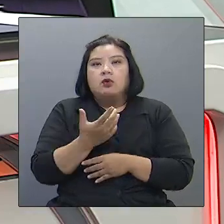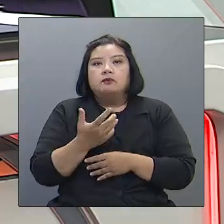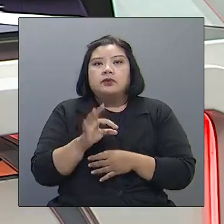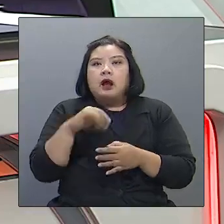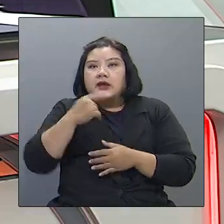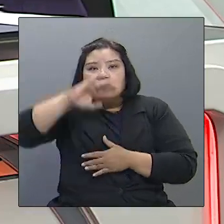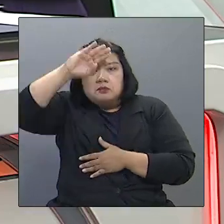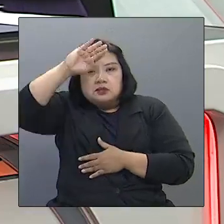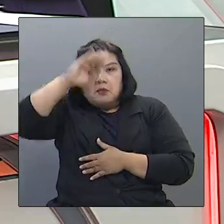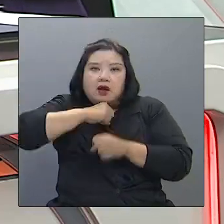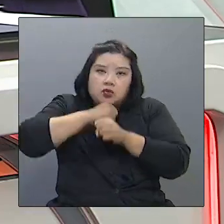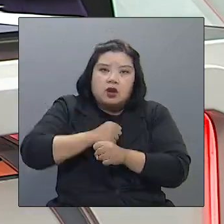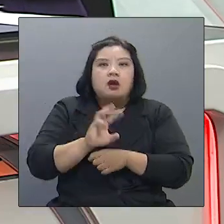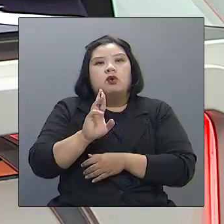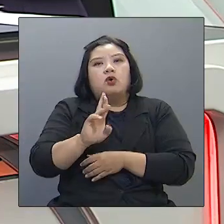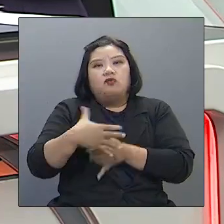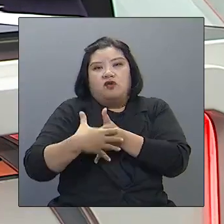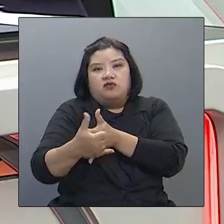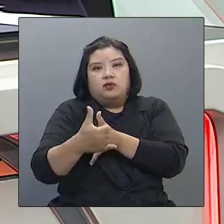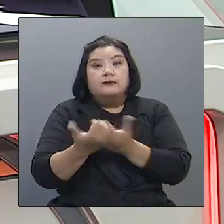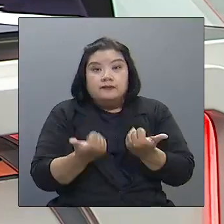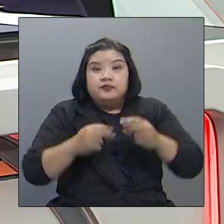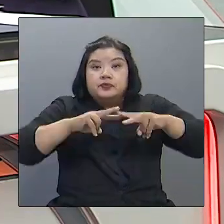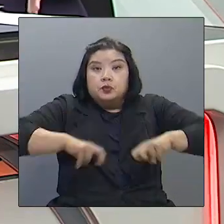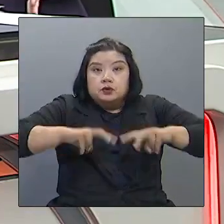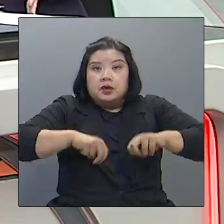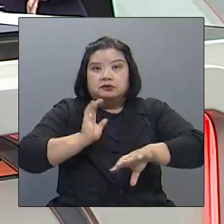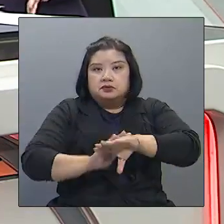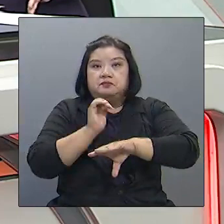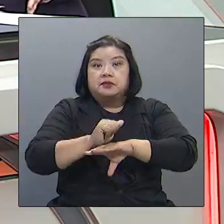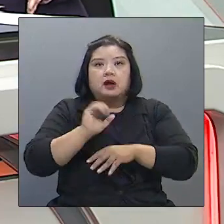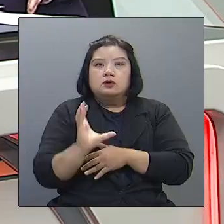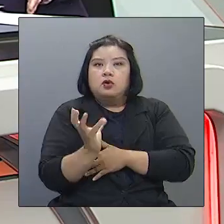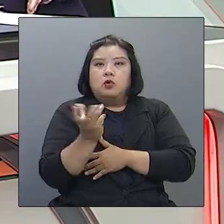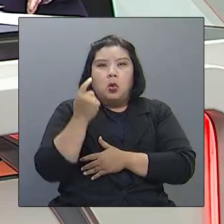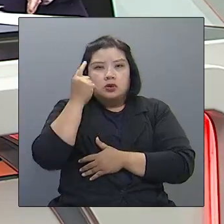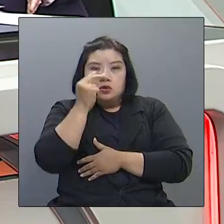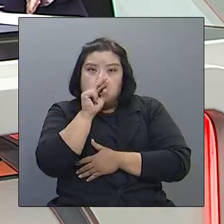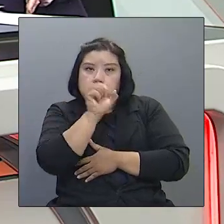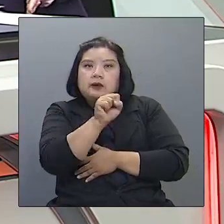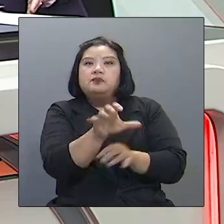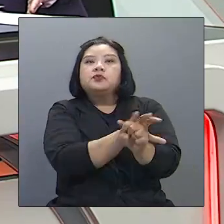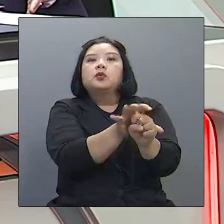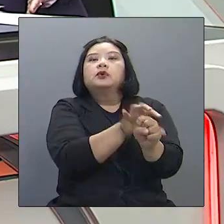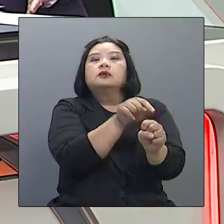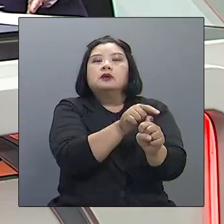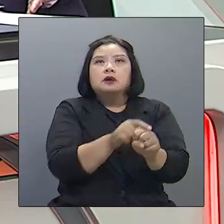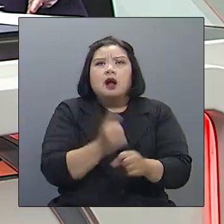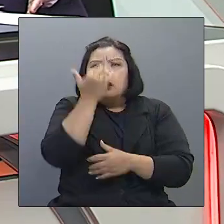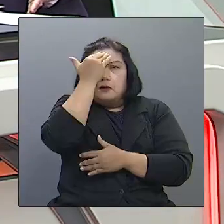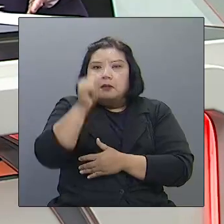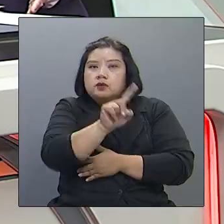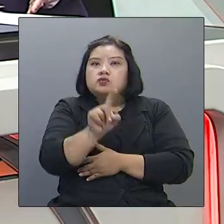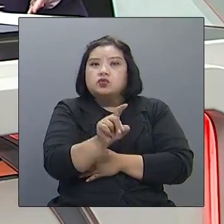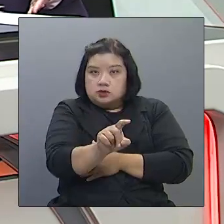ราะบางด้วยตอนนี้เนี่ยบรรดานักวิจัยทั้งโลกกำลังจับตากันอย่างใกล้ชิดนะคะว่าอะไรเป็นตัวแปร